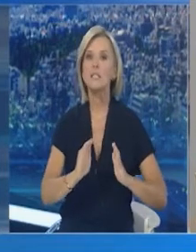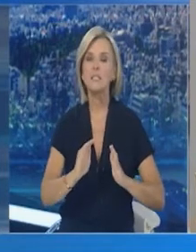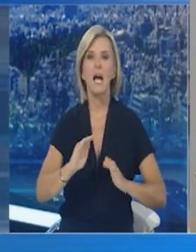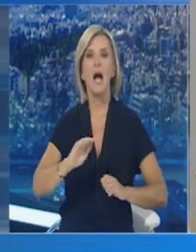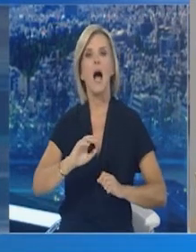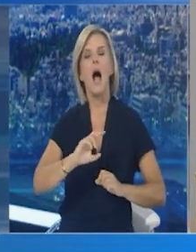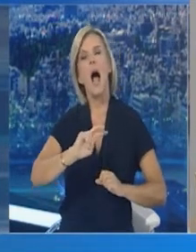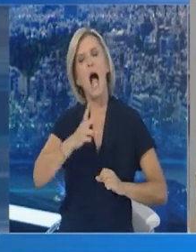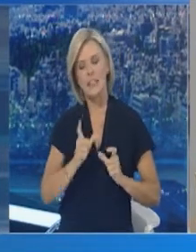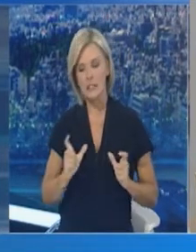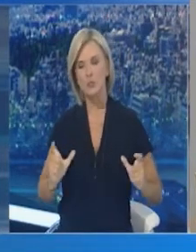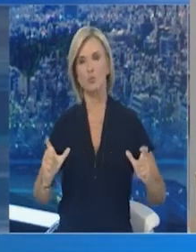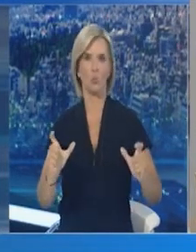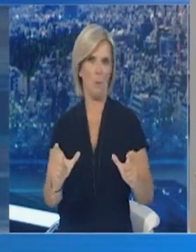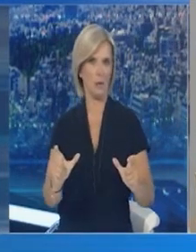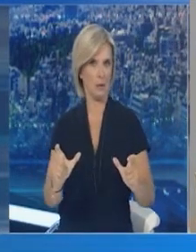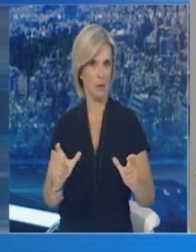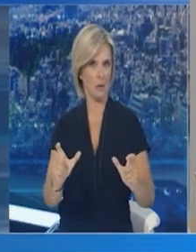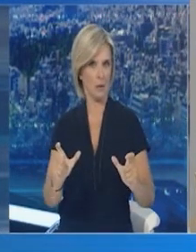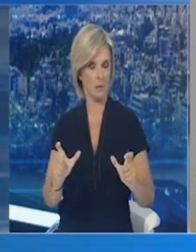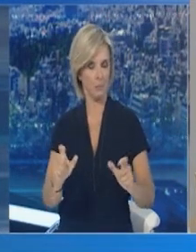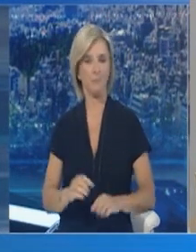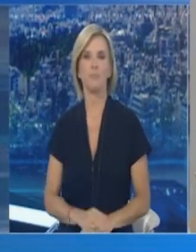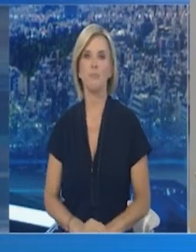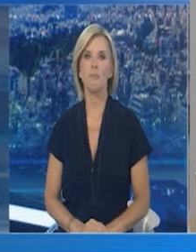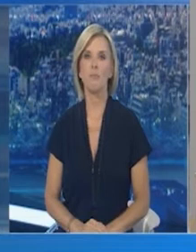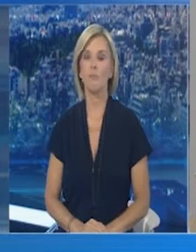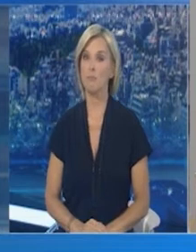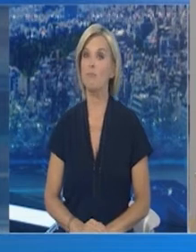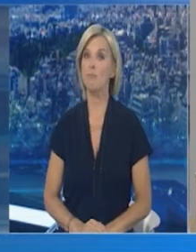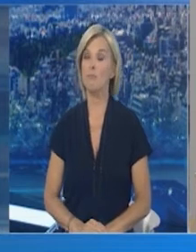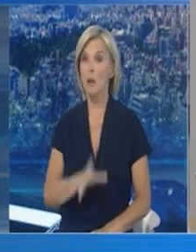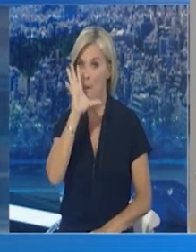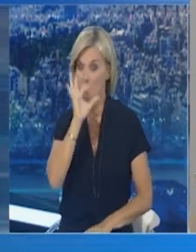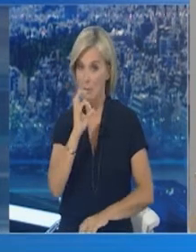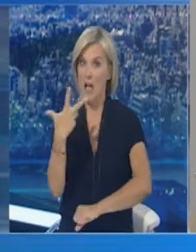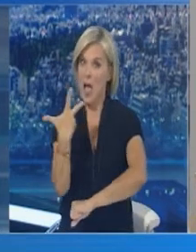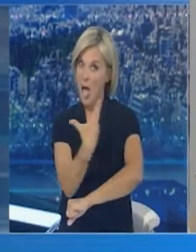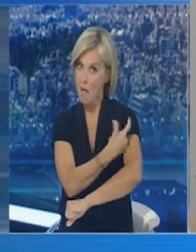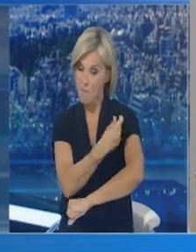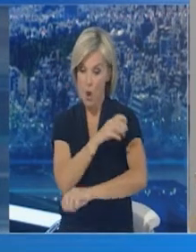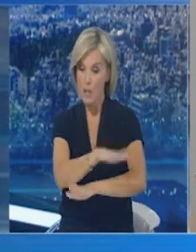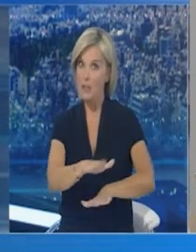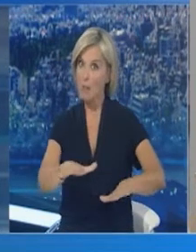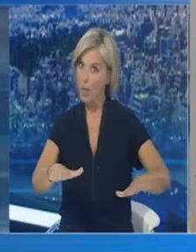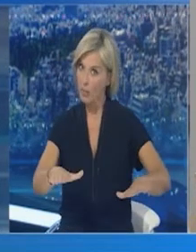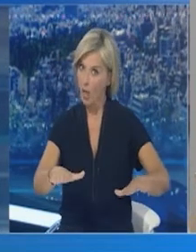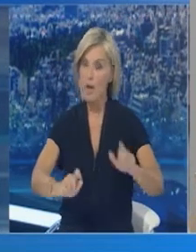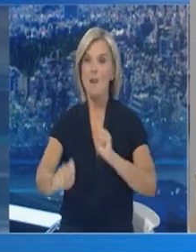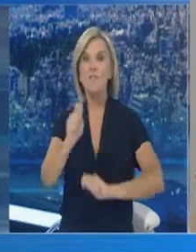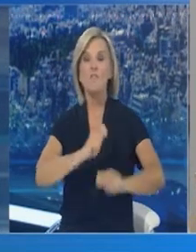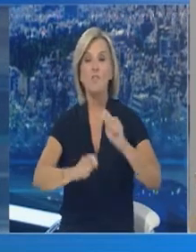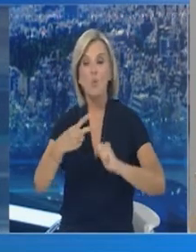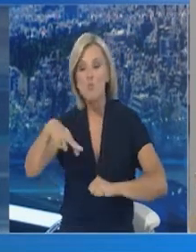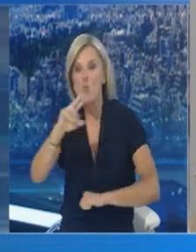αντισώματα. Και μάλιστα αντισώματα ανάλογα με αυτά που παράγονται από τις μεγαλύτερες ηλικίες.